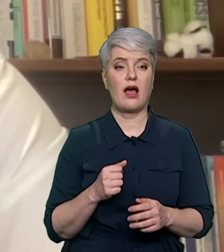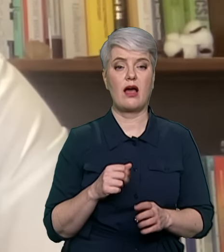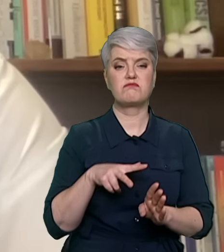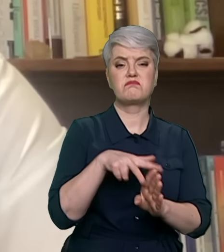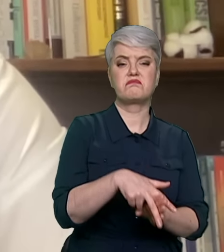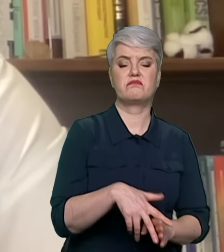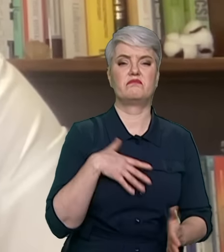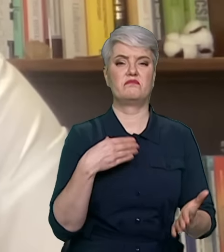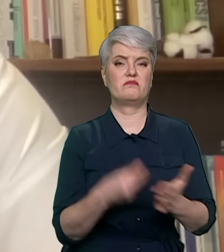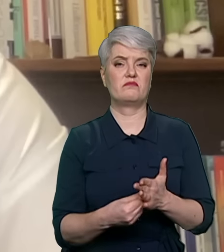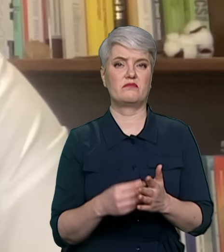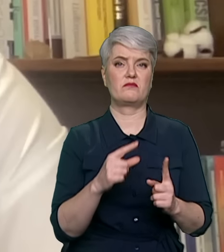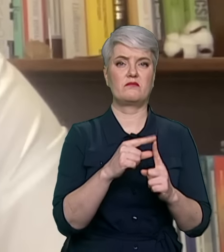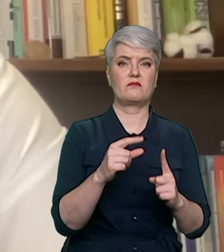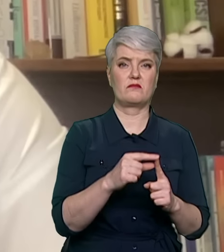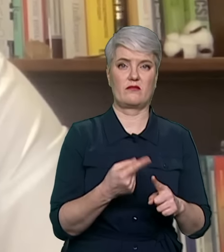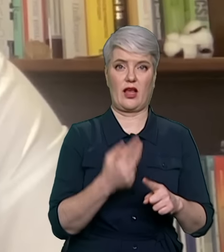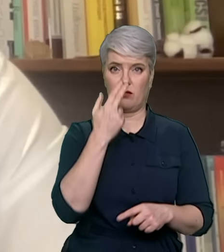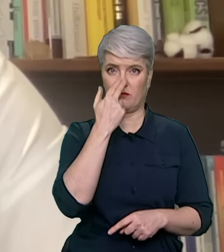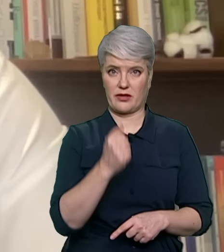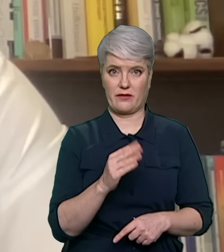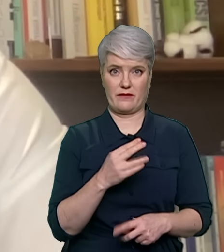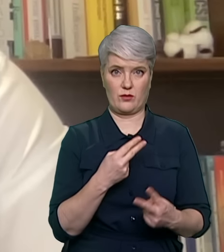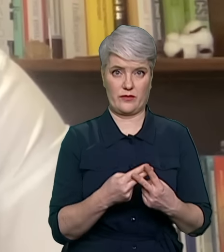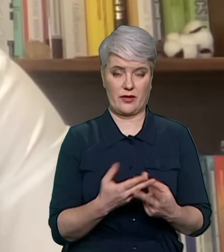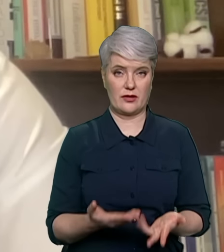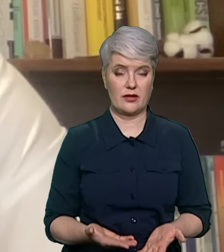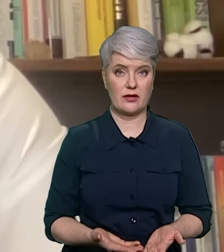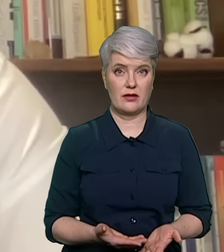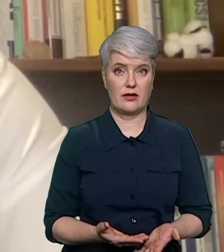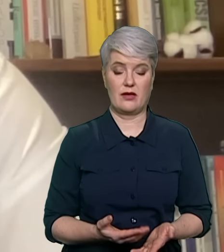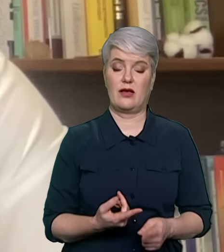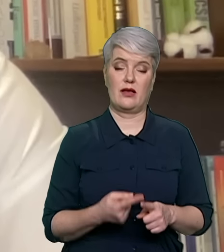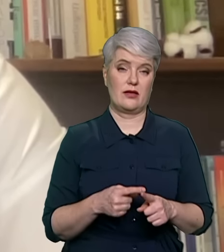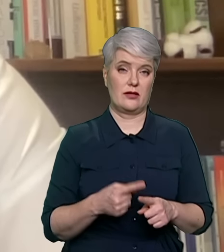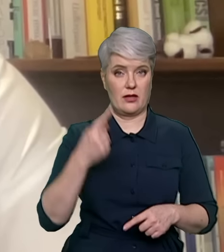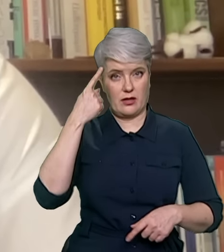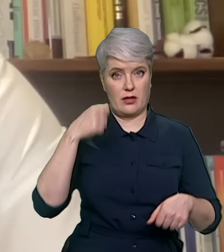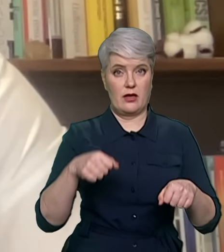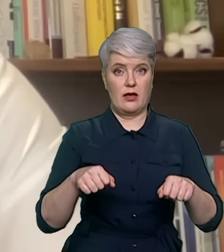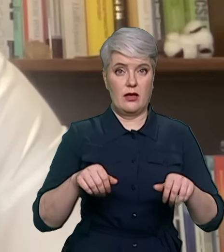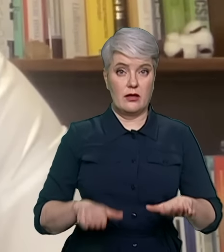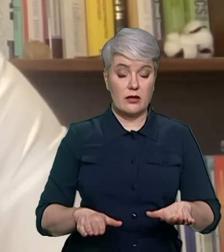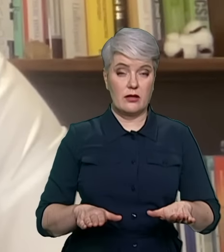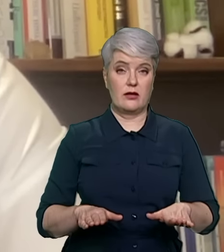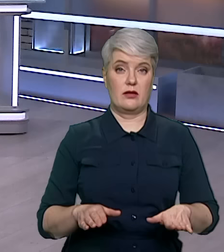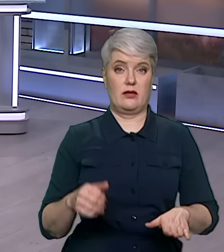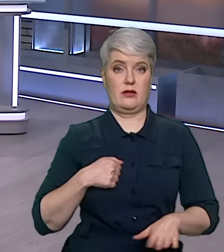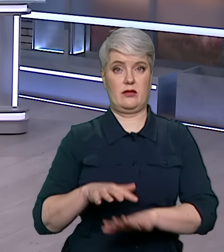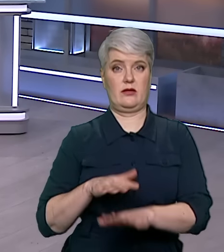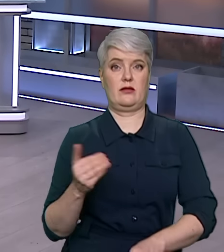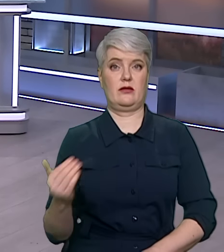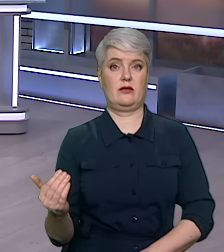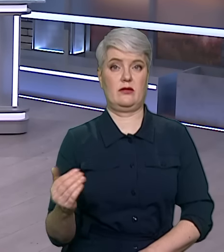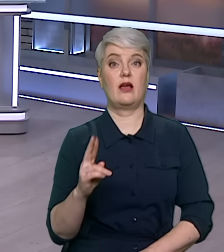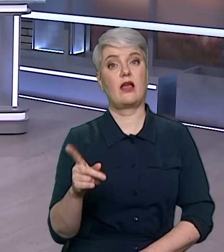в ув'язненні. Тому тут, я думаю, що на розсуд все ж таки потрібно Збройних сил, як